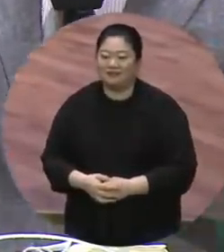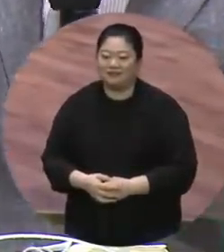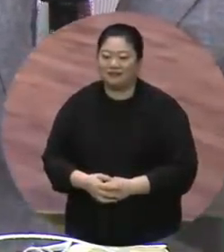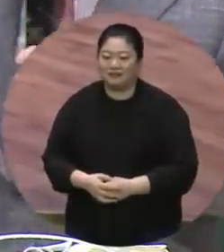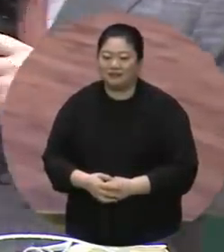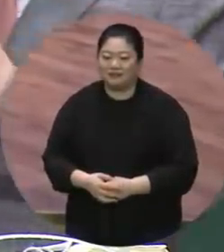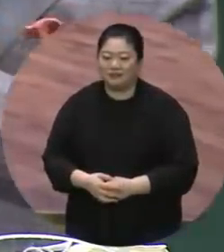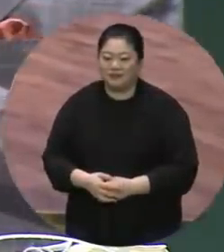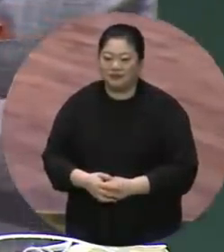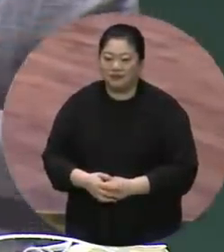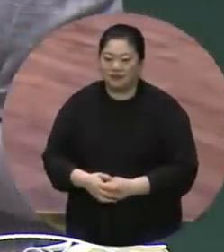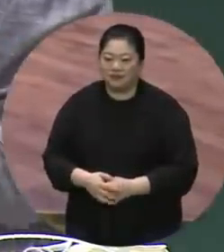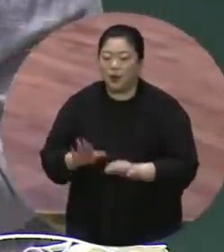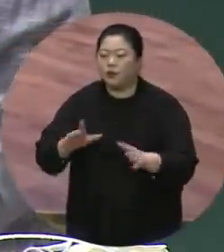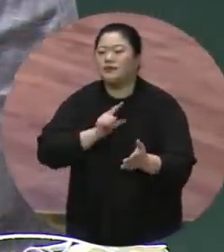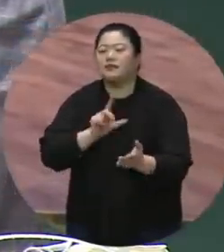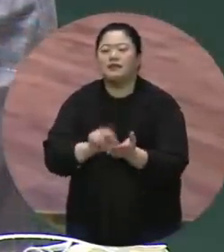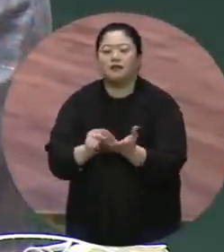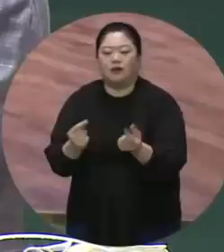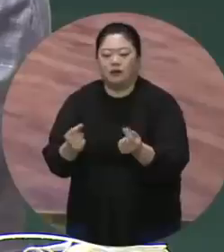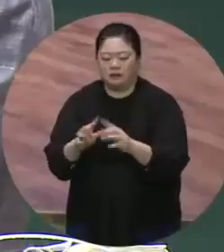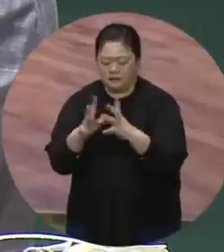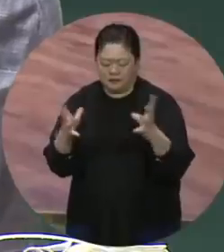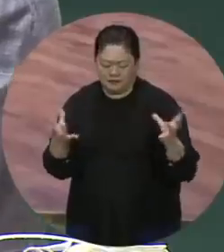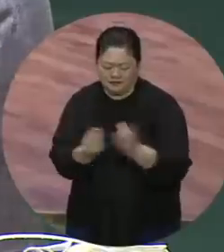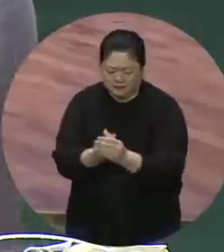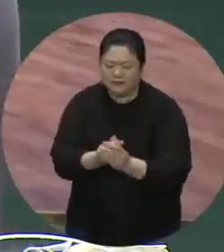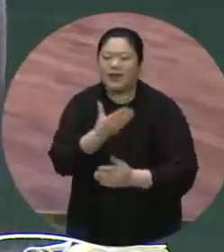행복. 자, 이런 사람은 뭐요?